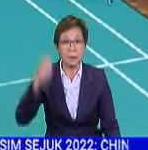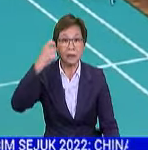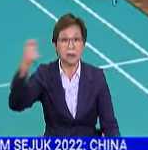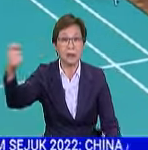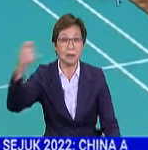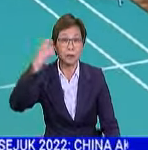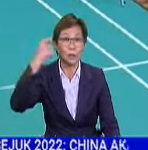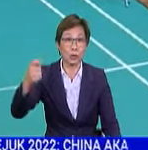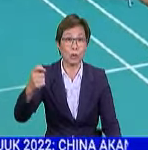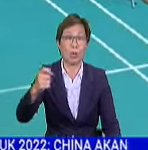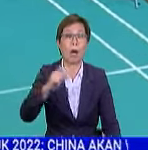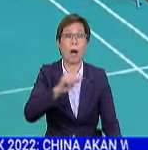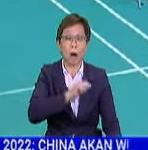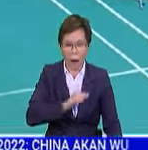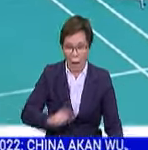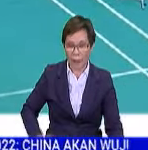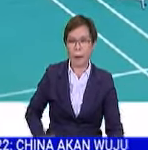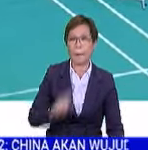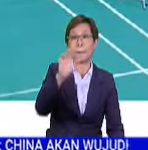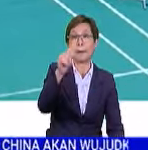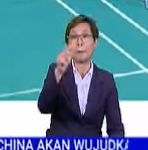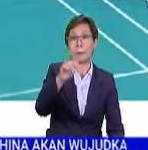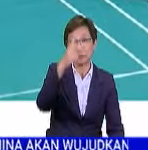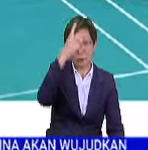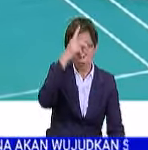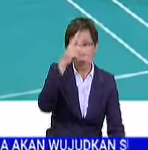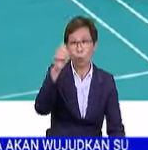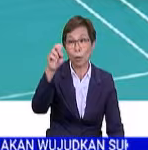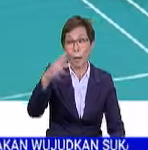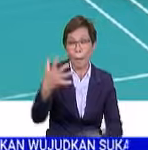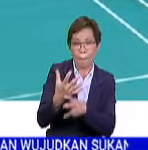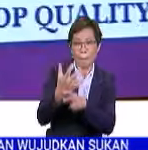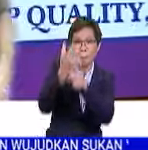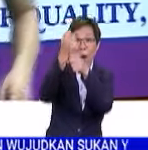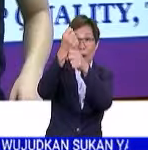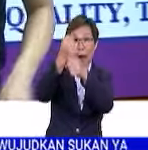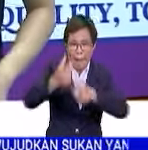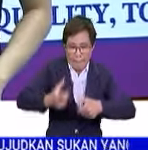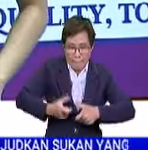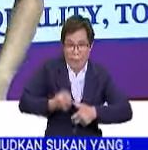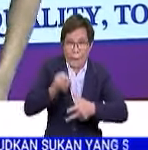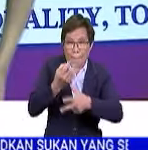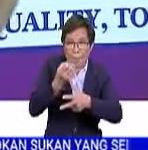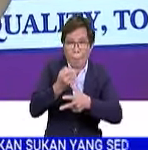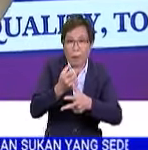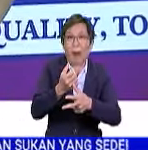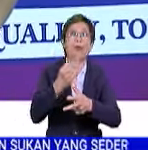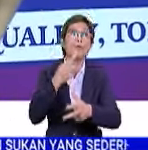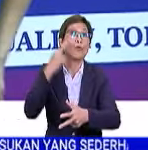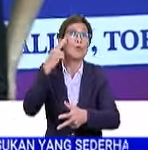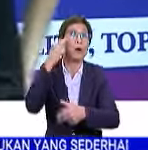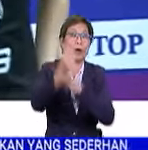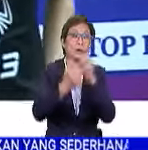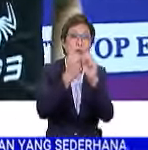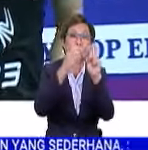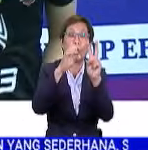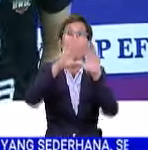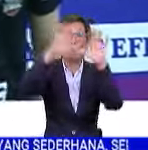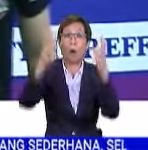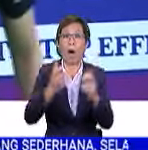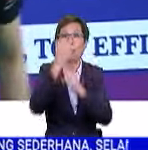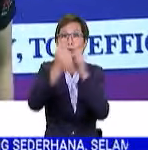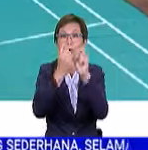Setiausaha Agung BAM, Datuk Kenny Goh berkata pemenang pingat emas Sukan Olimpik Remaja Dunia 2018 Buenos